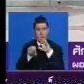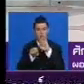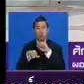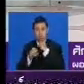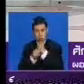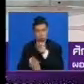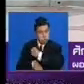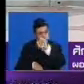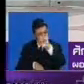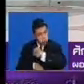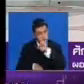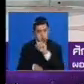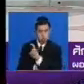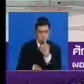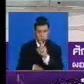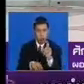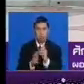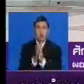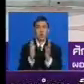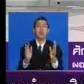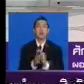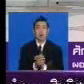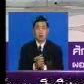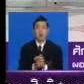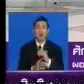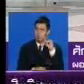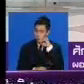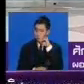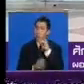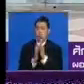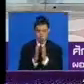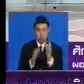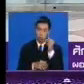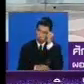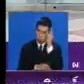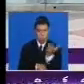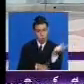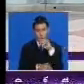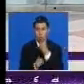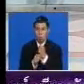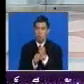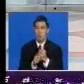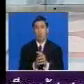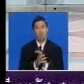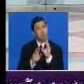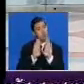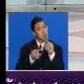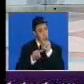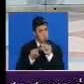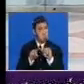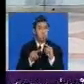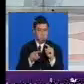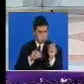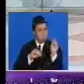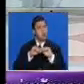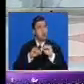ำความสะอาดด้วยน้ำยามากขึ้นครับ มีความถี่หรือว่าอะไรยังไงไหมคร ับ ถี่มากขึ้นครับ ตี มาก ขึ้นได้กี่เปอร์เซ็นต์อะไร โอ้น่าจะหลายร้อยเปอร์